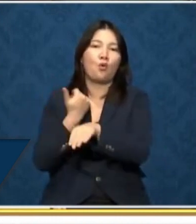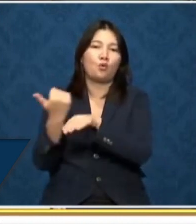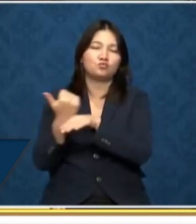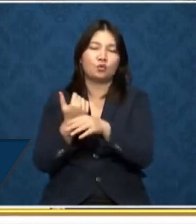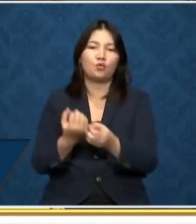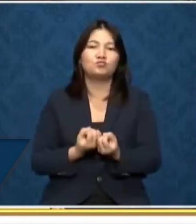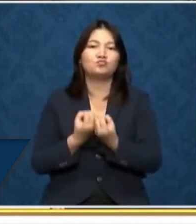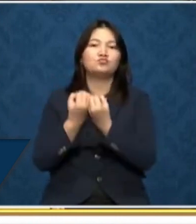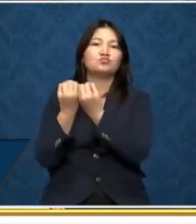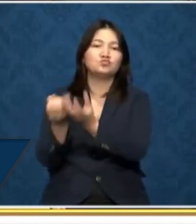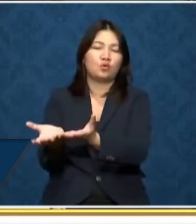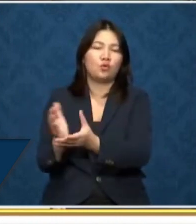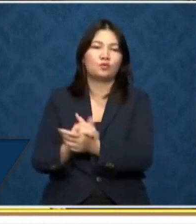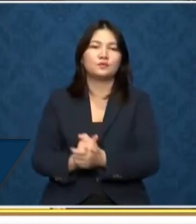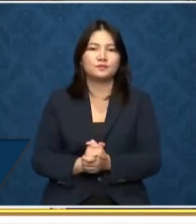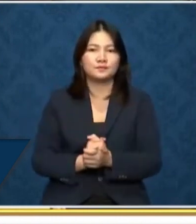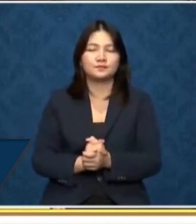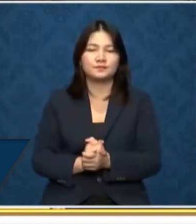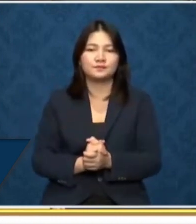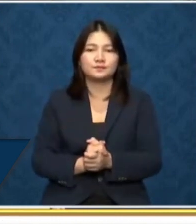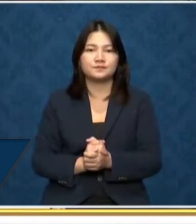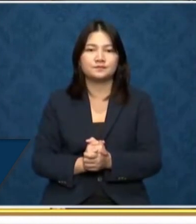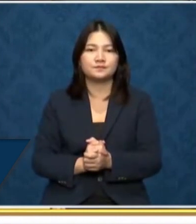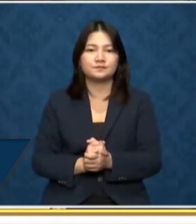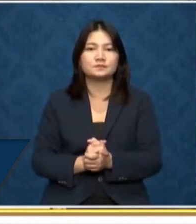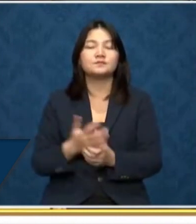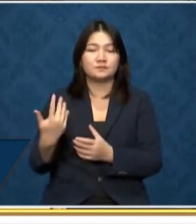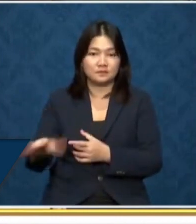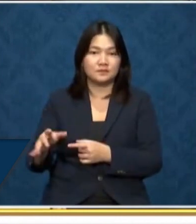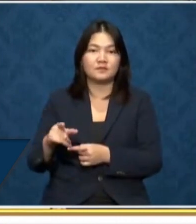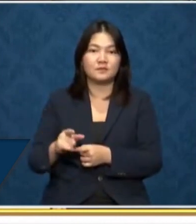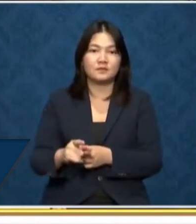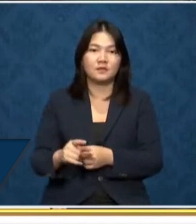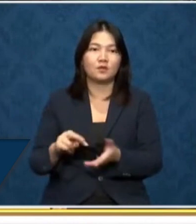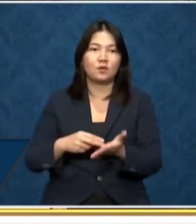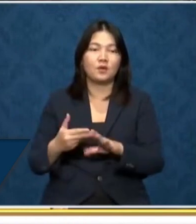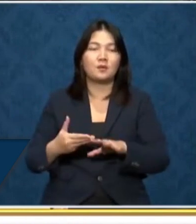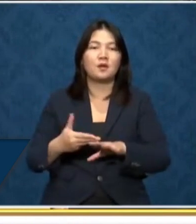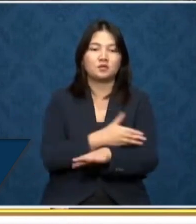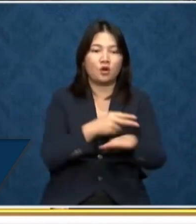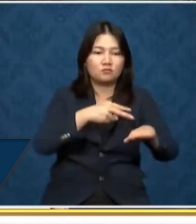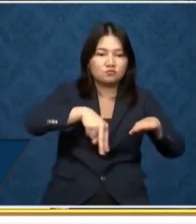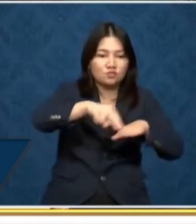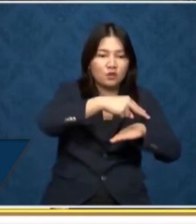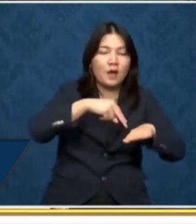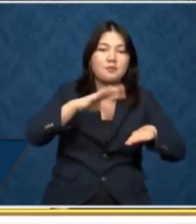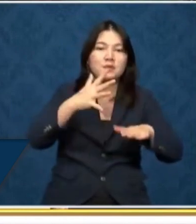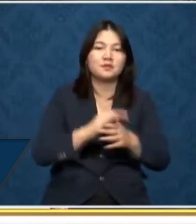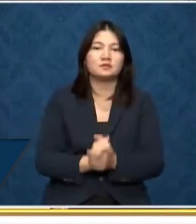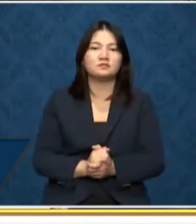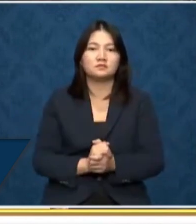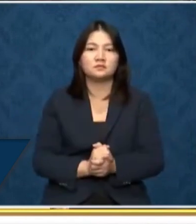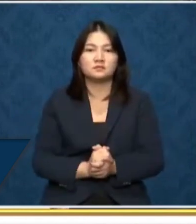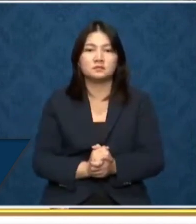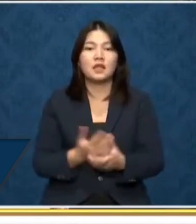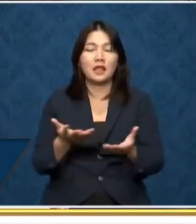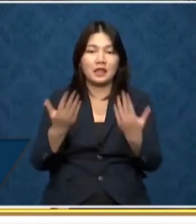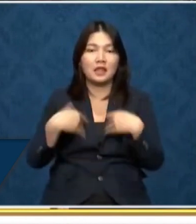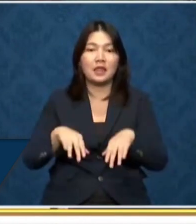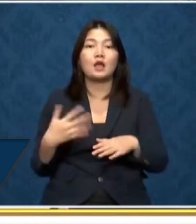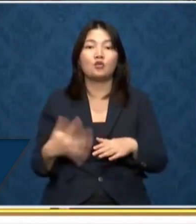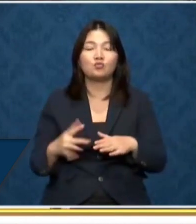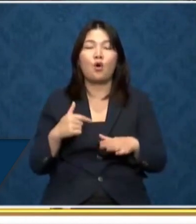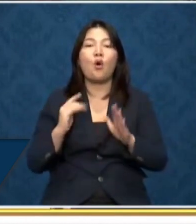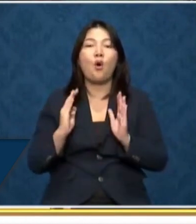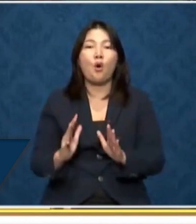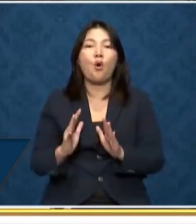นส่งผ่านตัวแทนที่ให้บริการรับส่งเอกสารโดยไม่มีการตรวจสภาพรถแต่อย่างใดจากนั้นตัวแทนจะนำไปส่ง